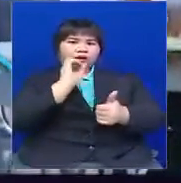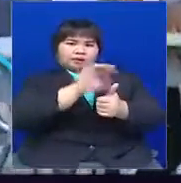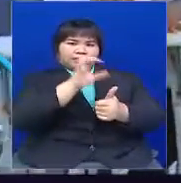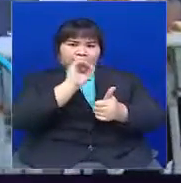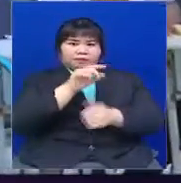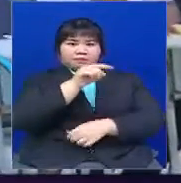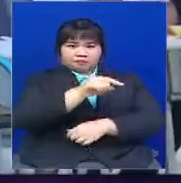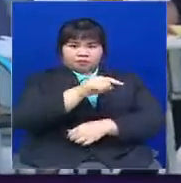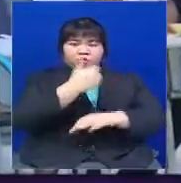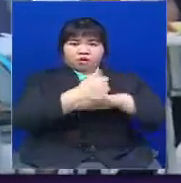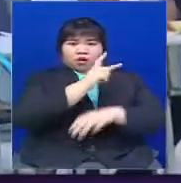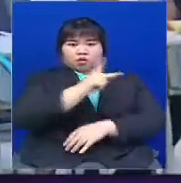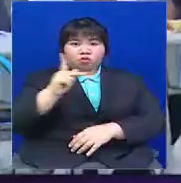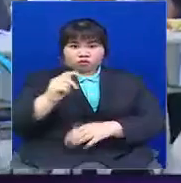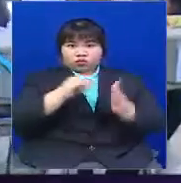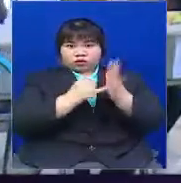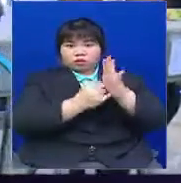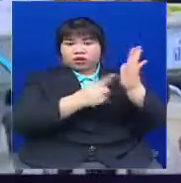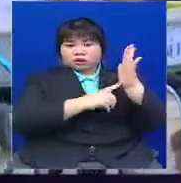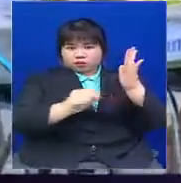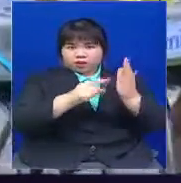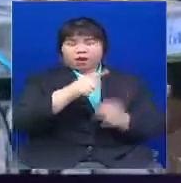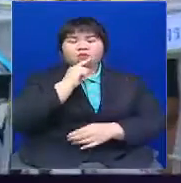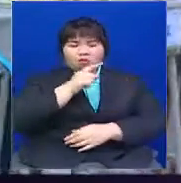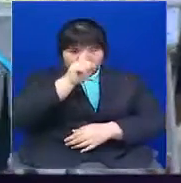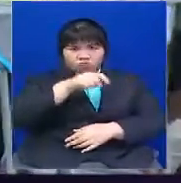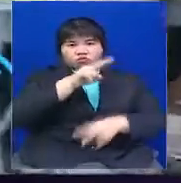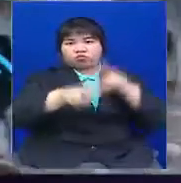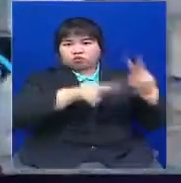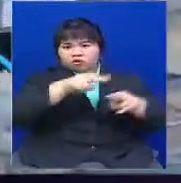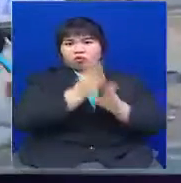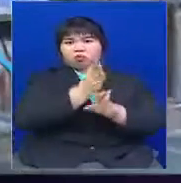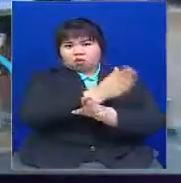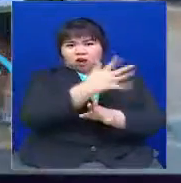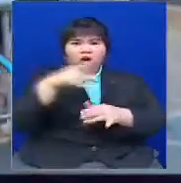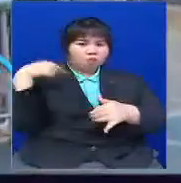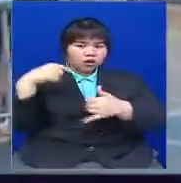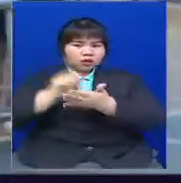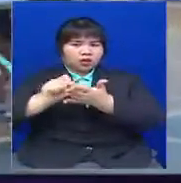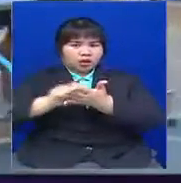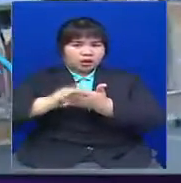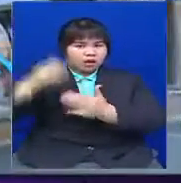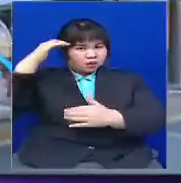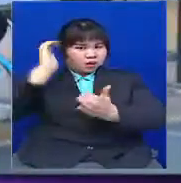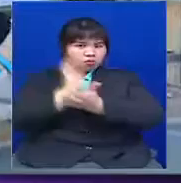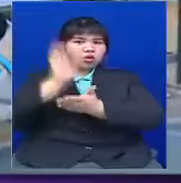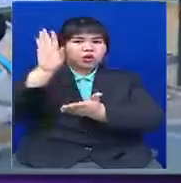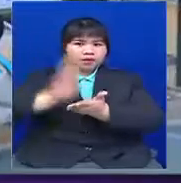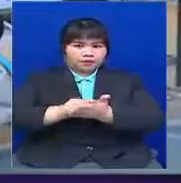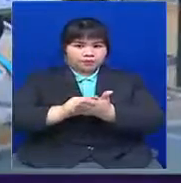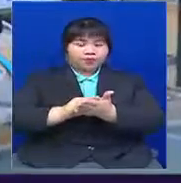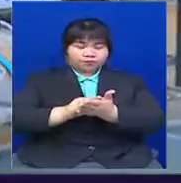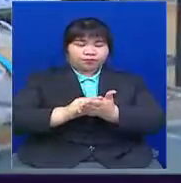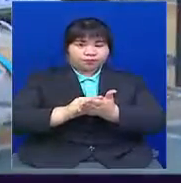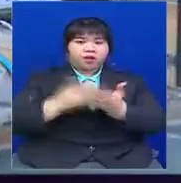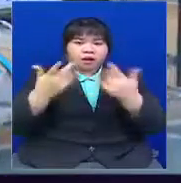นวยการกรรมการการเลือกตั้งประจำจังหวัดสมุทรปราการให้เข้ามาตรวจสอบก่อนนำตัวนางเลี่ยมไปลงบันทึกประจำวันณสถานีตำรวจภูธรบ